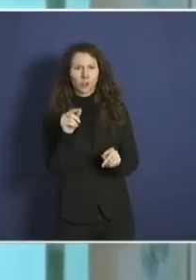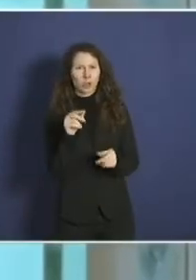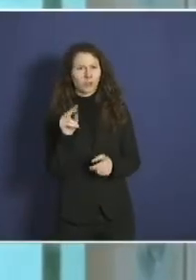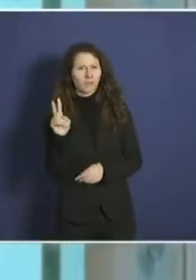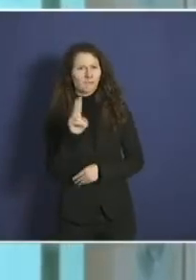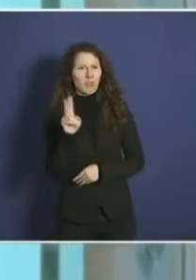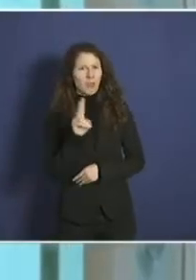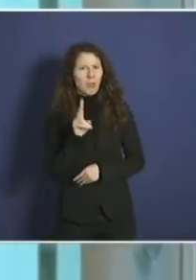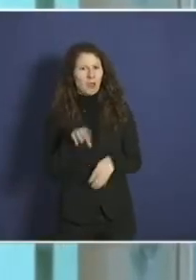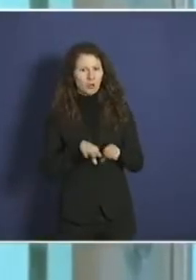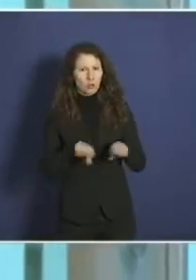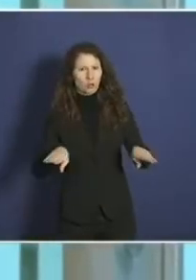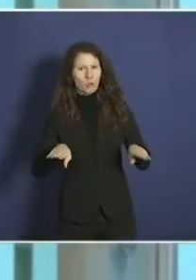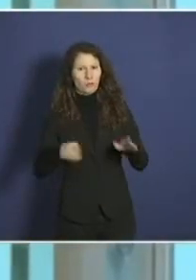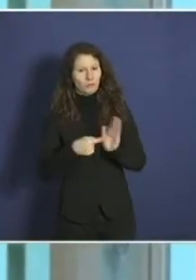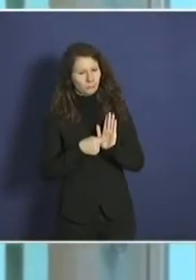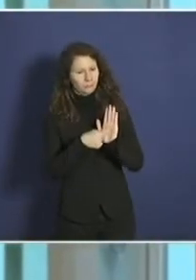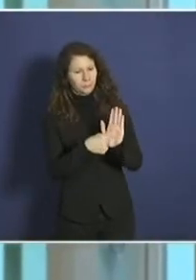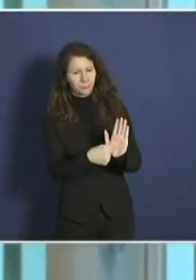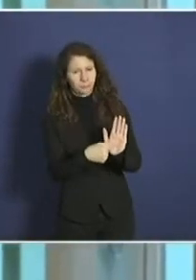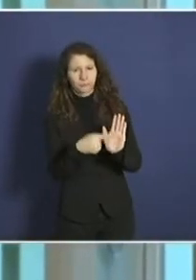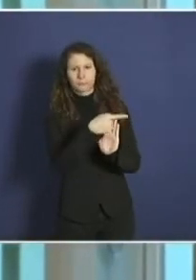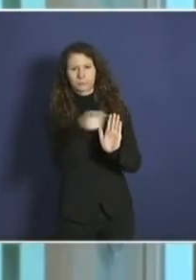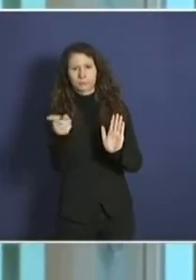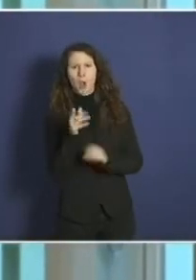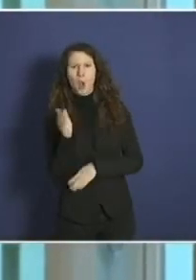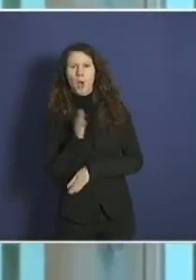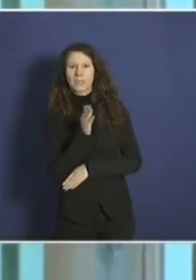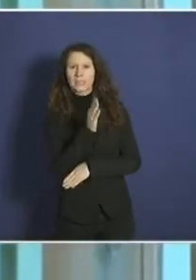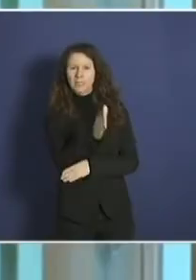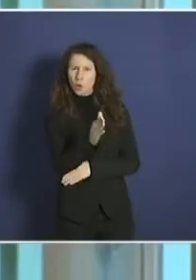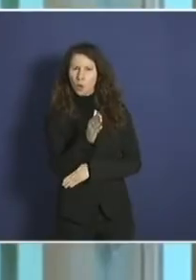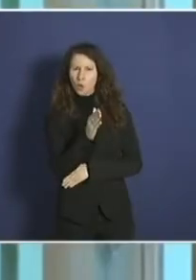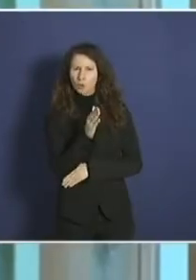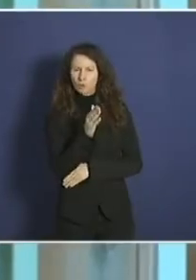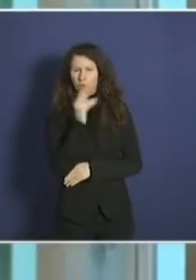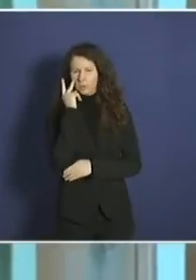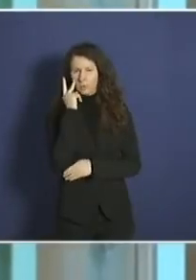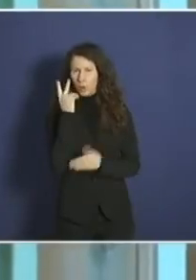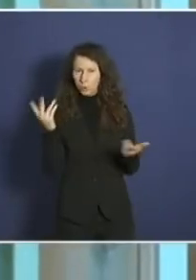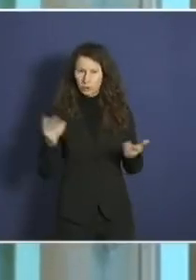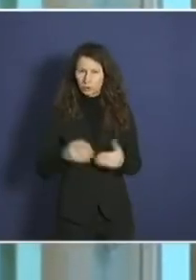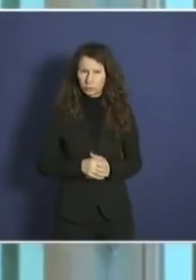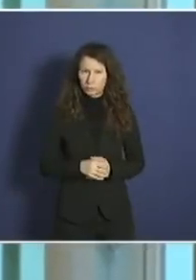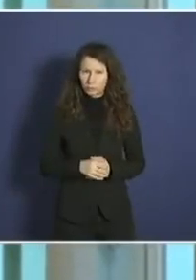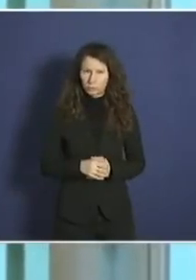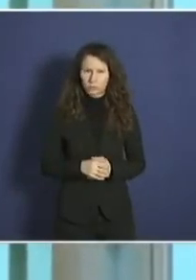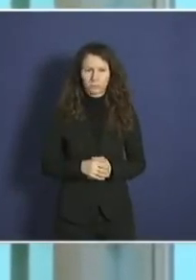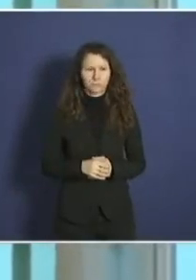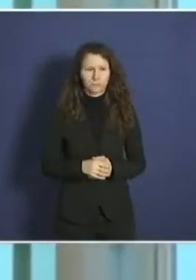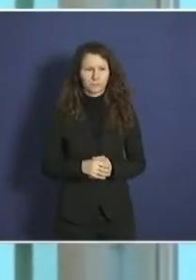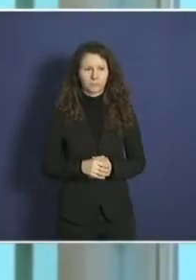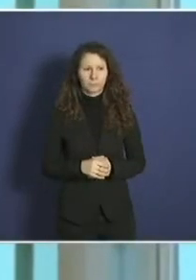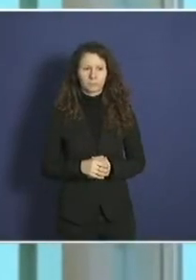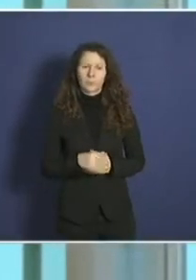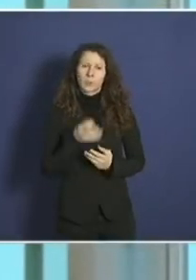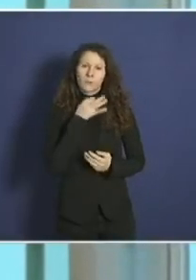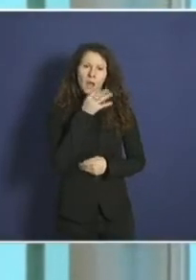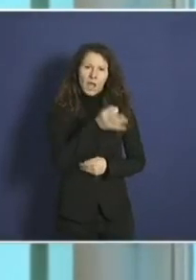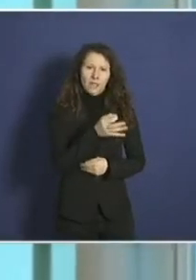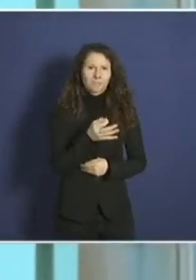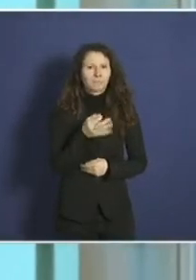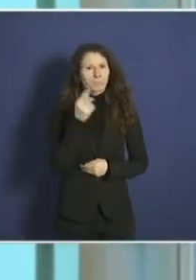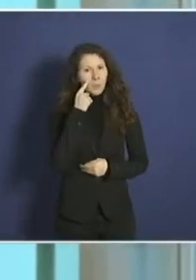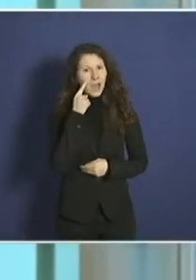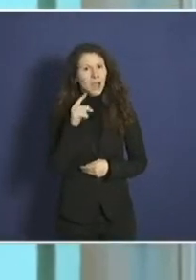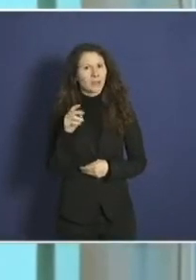vor, woran sich auch die anderen europäischen Länder orientieren sollten? Und können Sie den Unmut nachvollziehen, der jetzt in